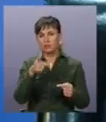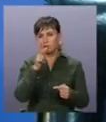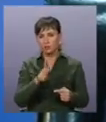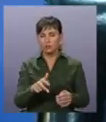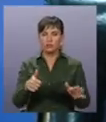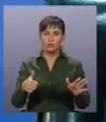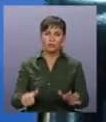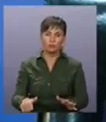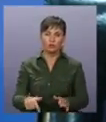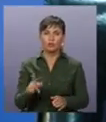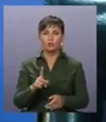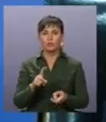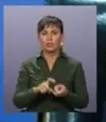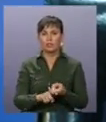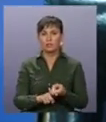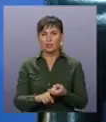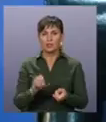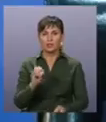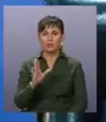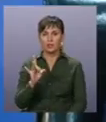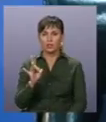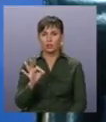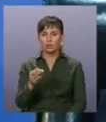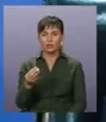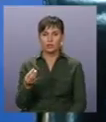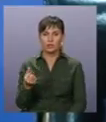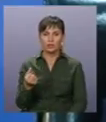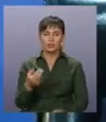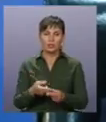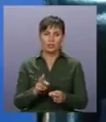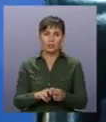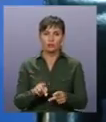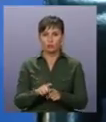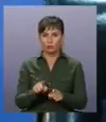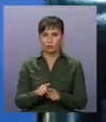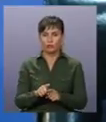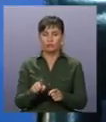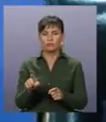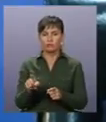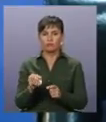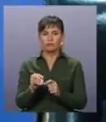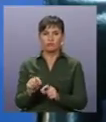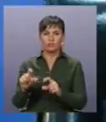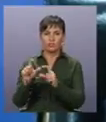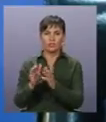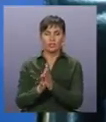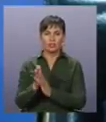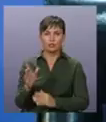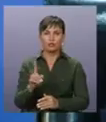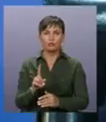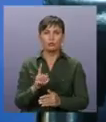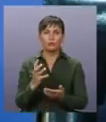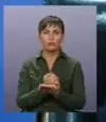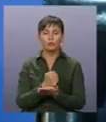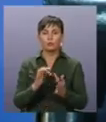далее. Что касается евро, ну вот для этого есть валютные пары. То есть мы все равно смотрим, как происходит, что происходит в Евросоюзе.